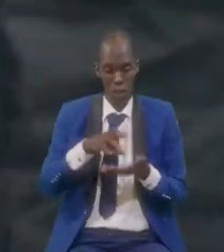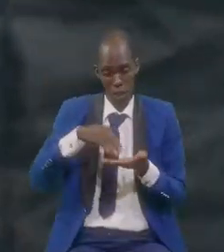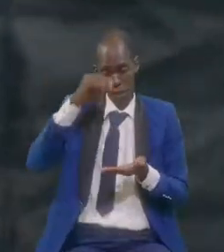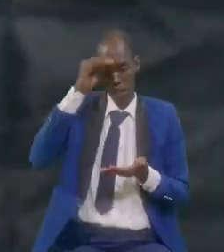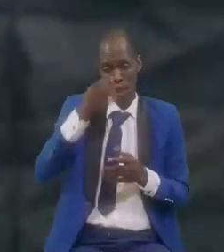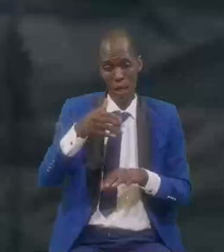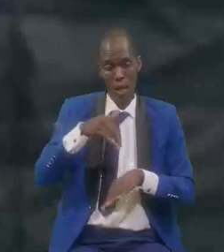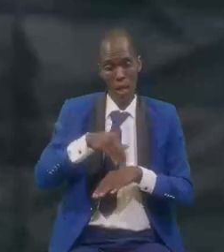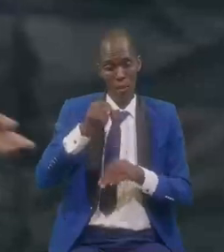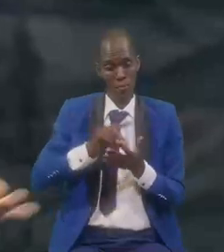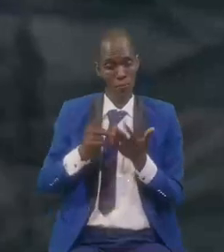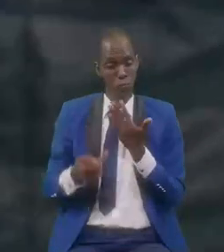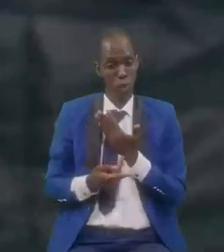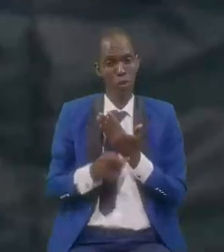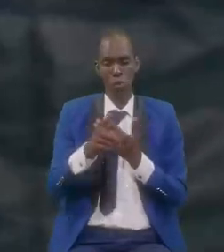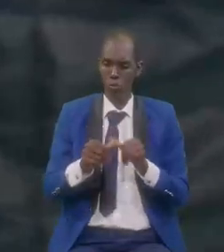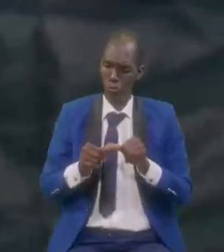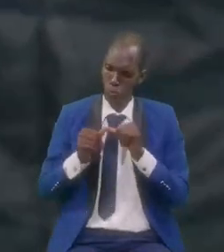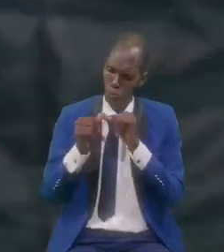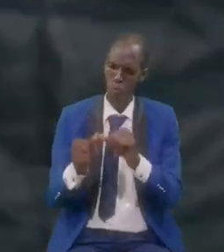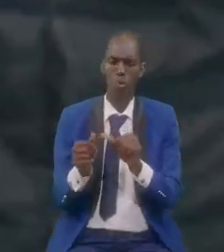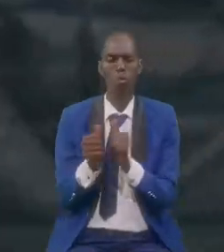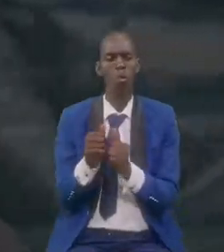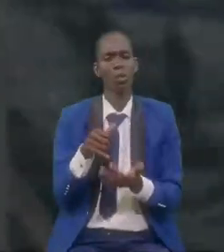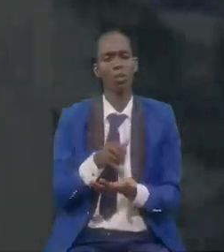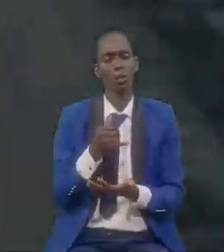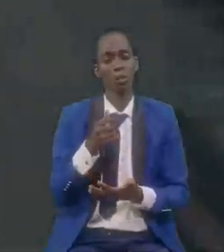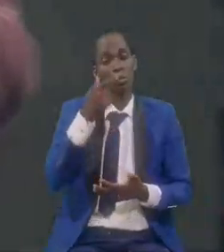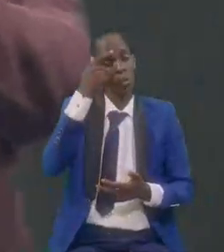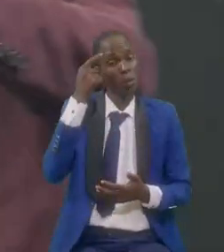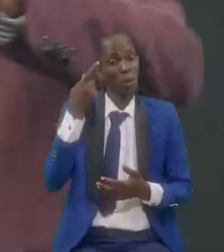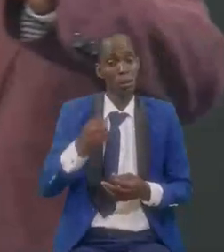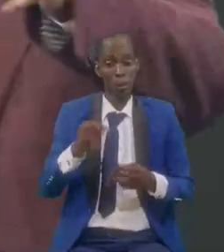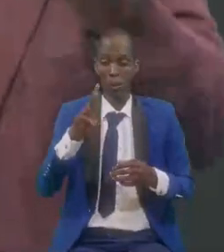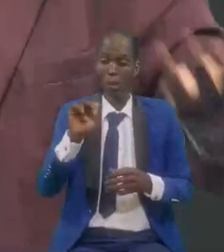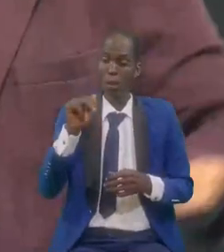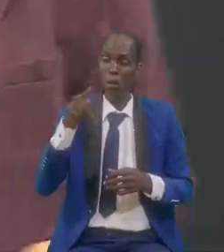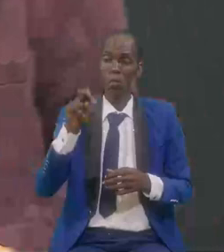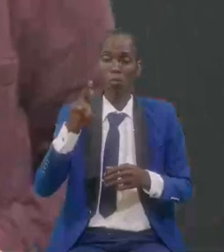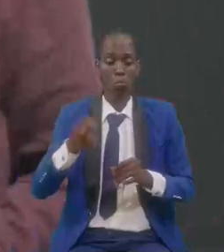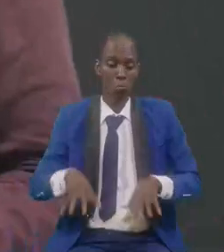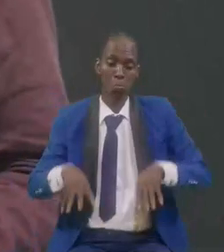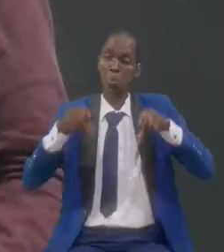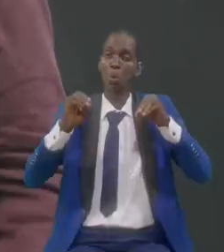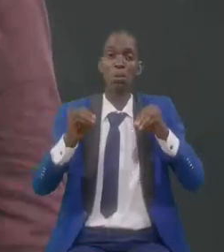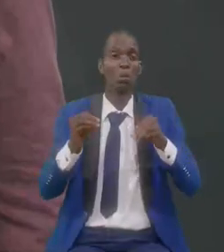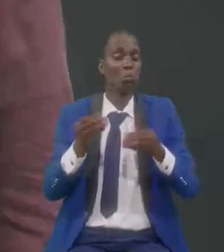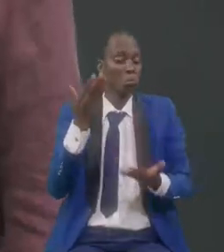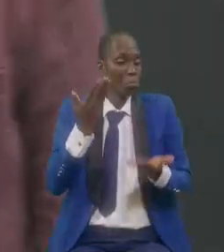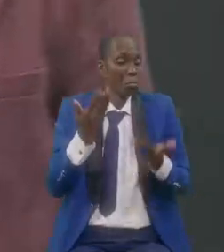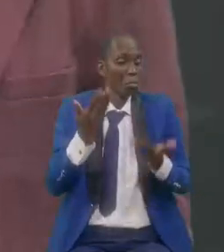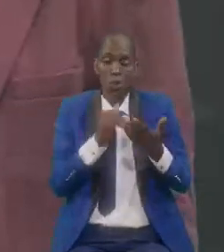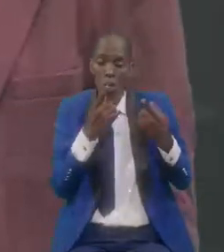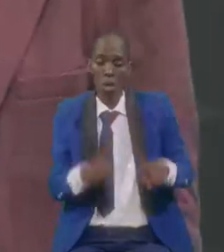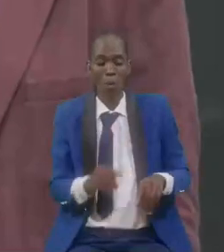dois continuer avec ça à la maison. Parce que l'enlèvement peut ne pas avoir lieu au cours de la croisade.